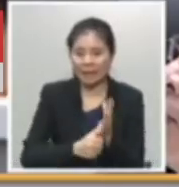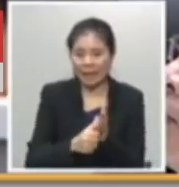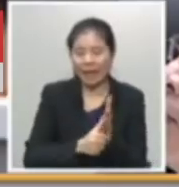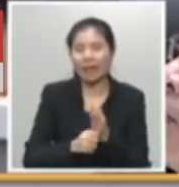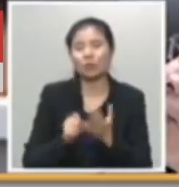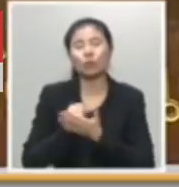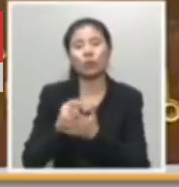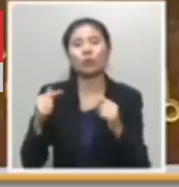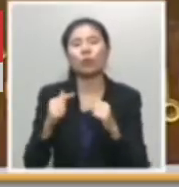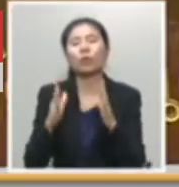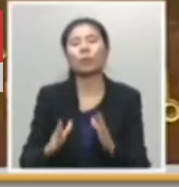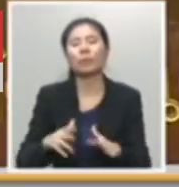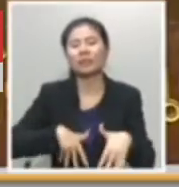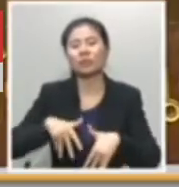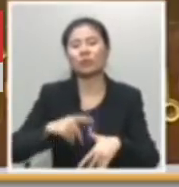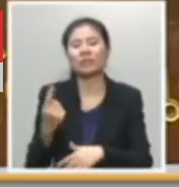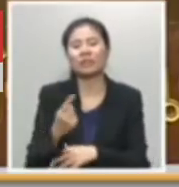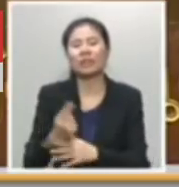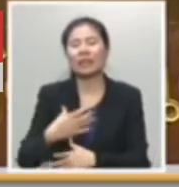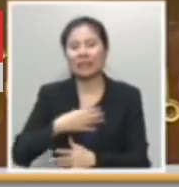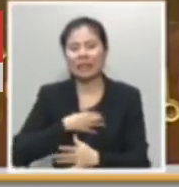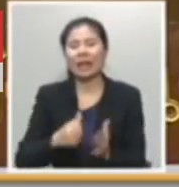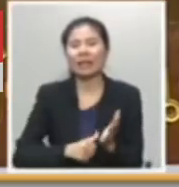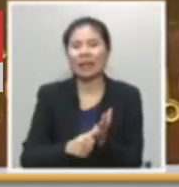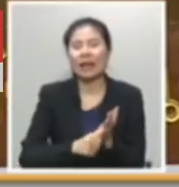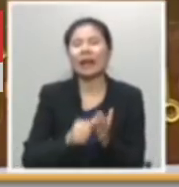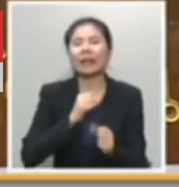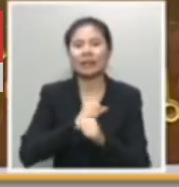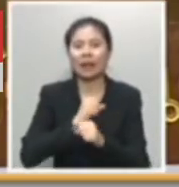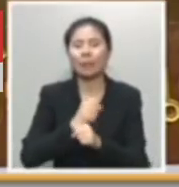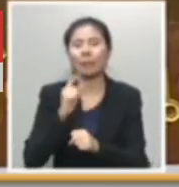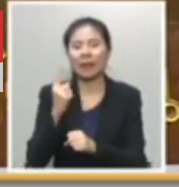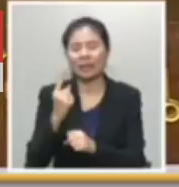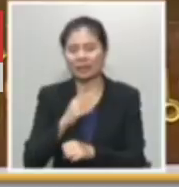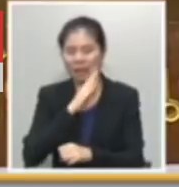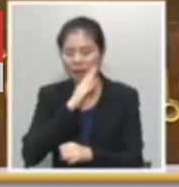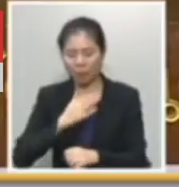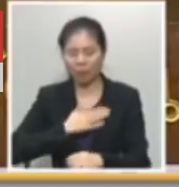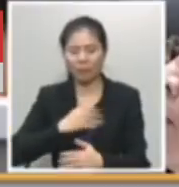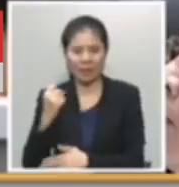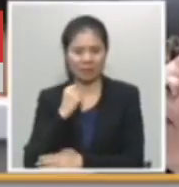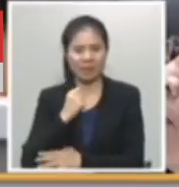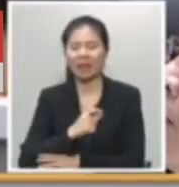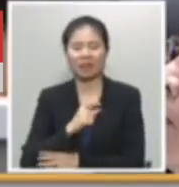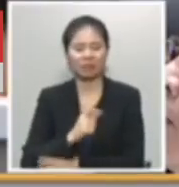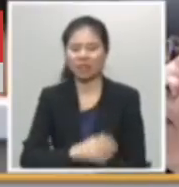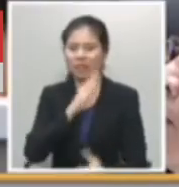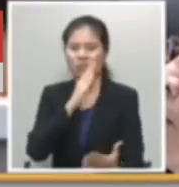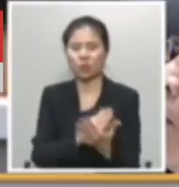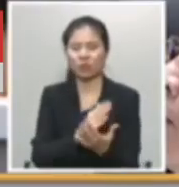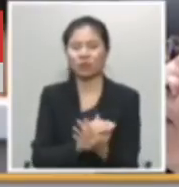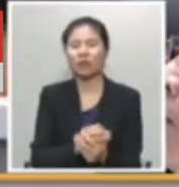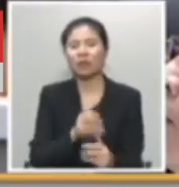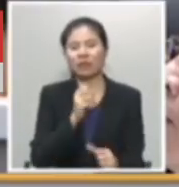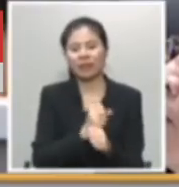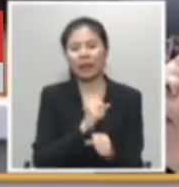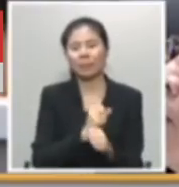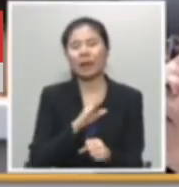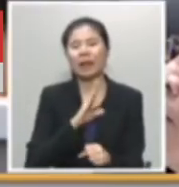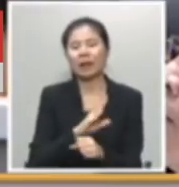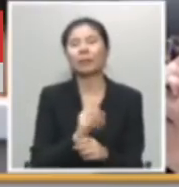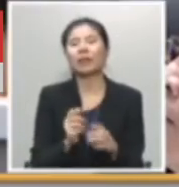นได้เลยผมอยากจะปรับใหม่และถ้าผมมีอำนาจผมจะไม่ให้ผ่านสิ่งที่ผมอยากสรุปก็คือขอเถอะ